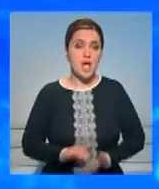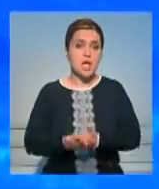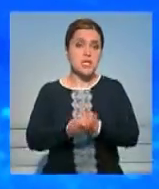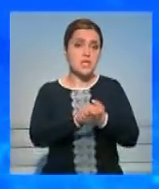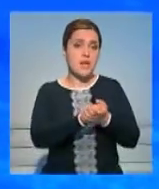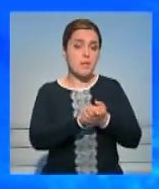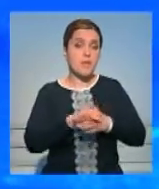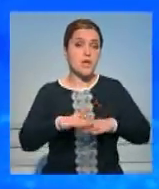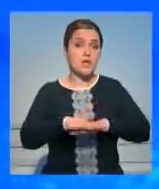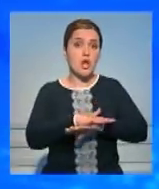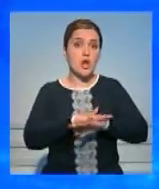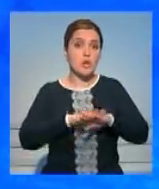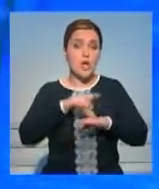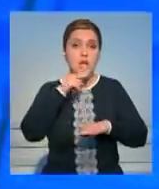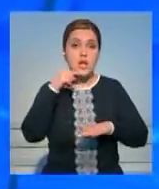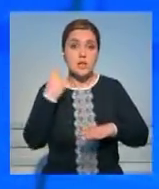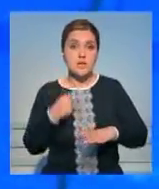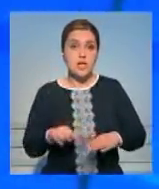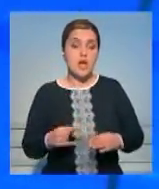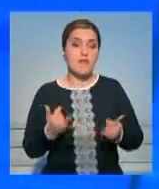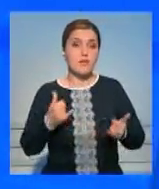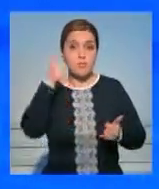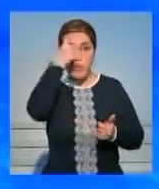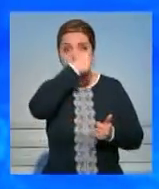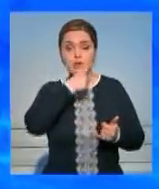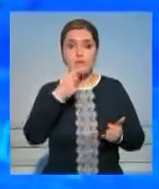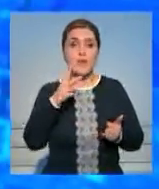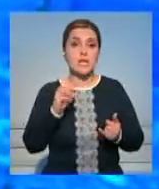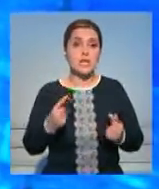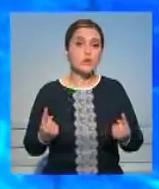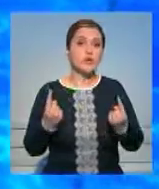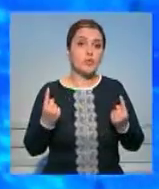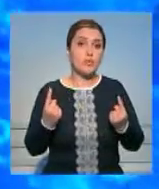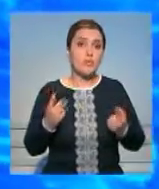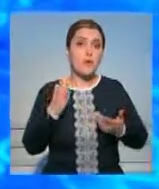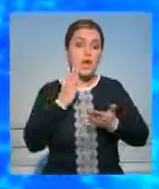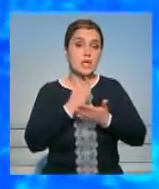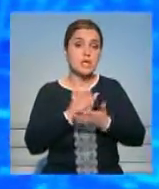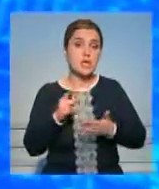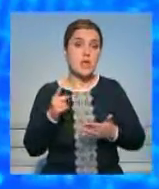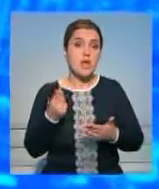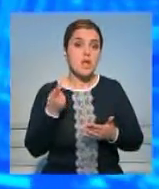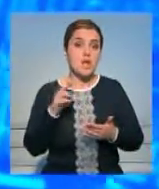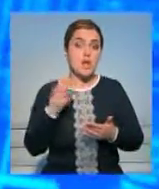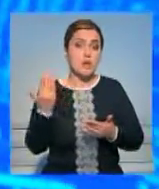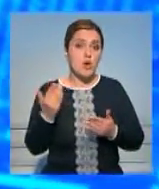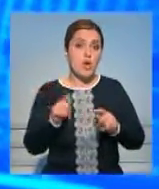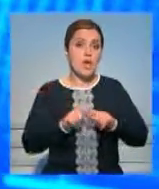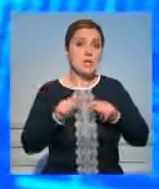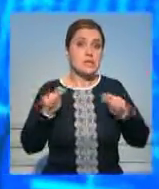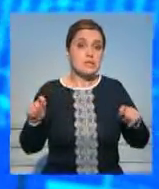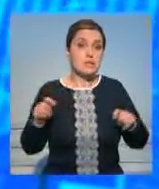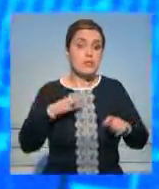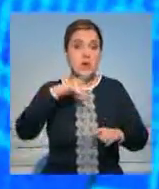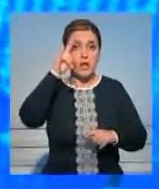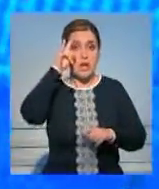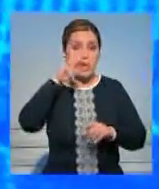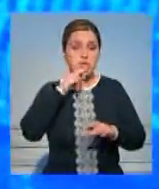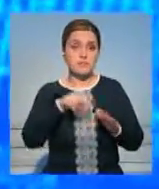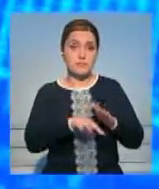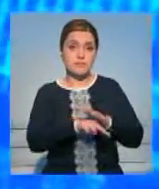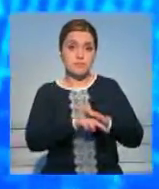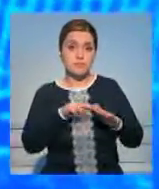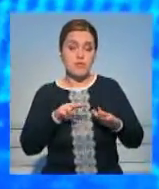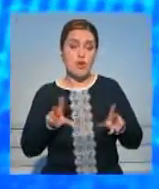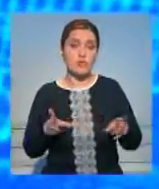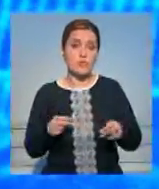Ассамблея народов России в этом году отмечает 20-летний юбилей. Руководители организации подчеркивают, что образцом для ее создания послужил казахстанский пример